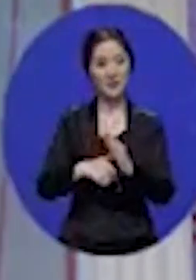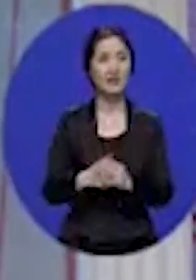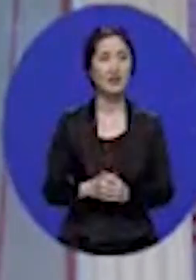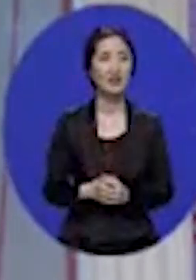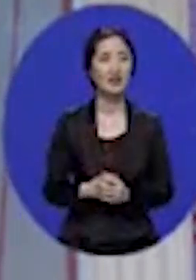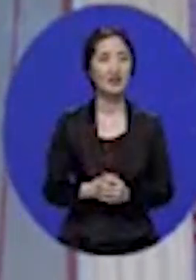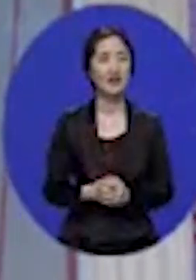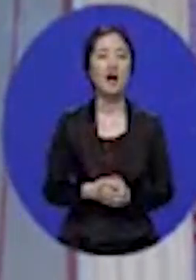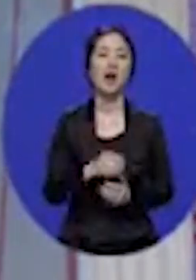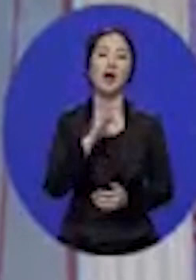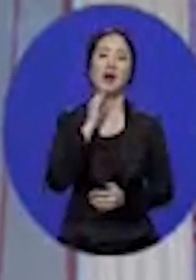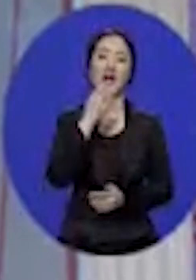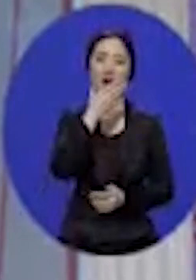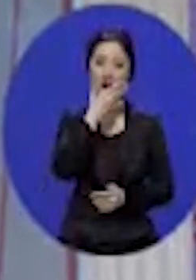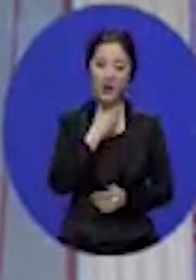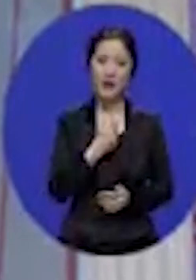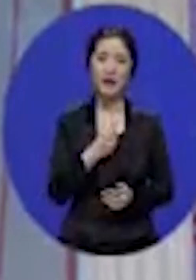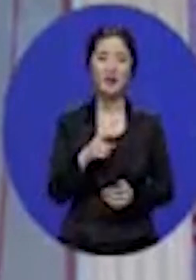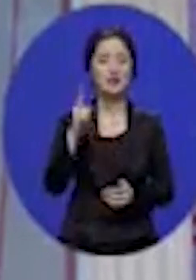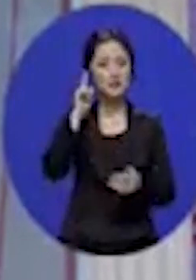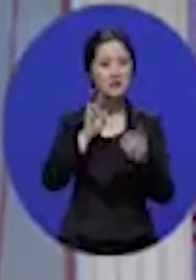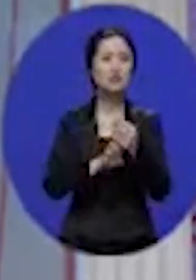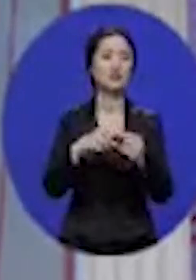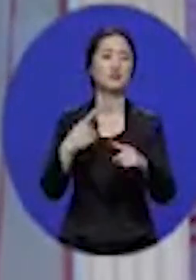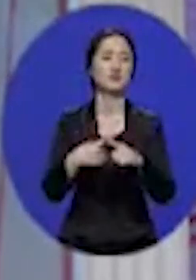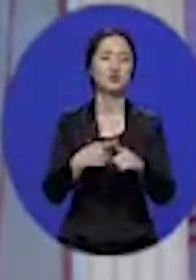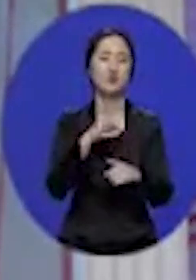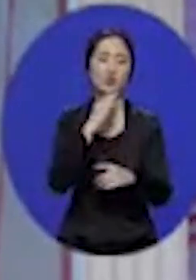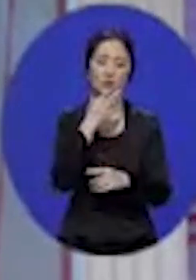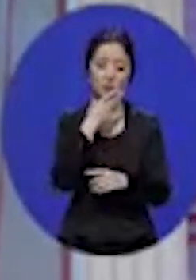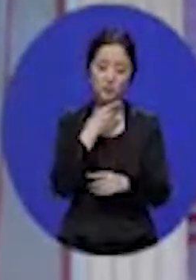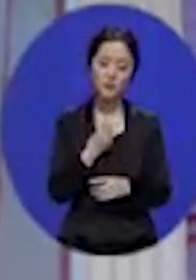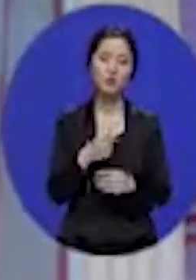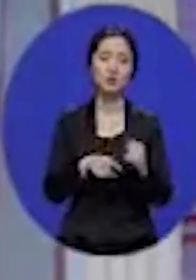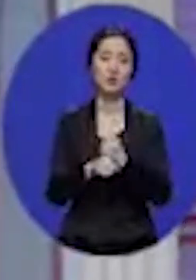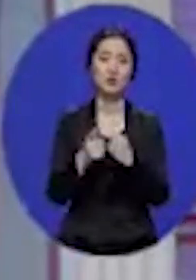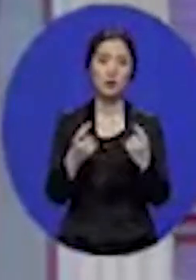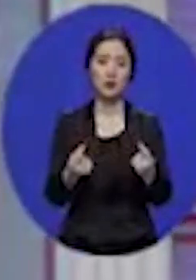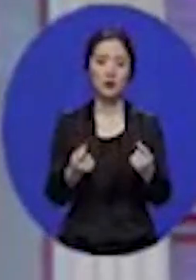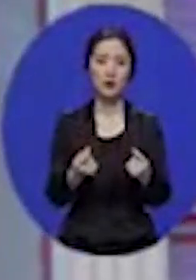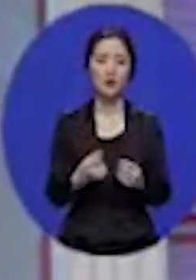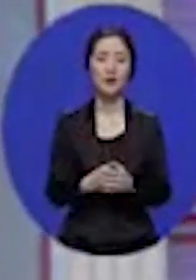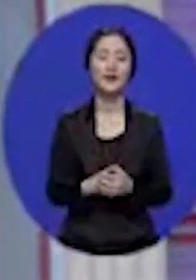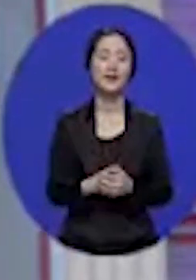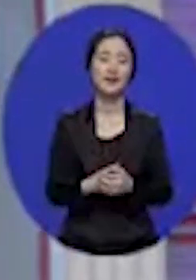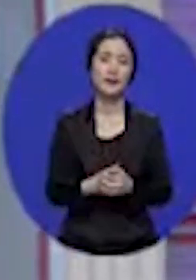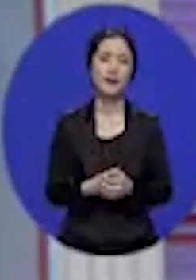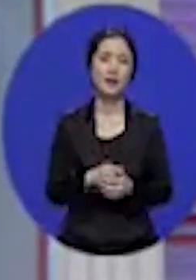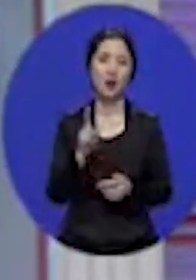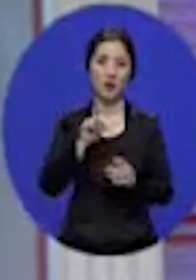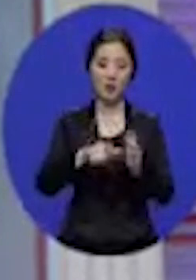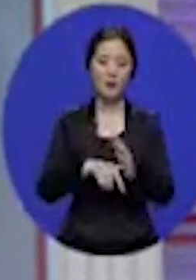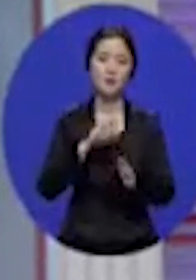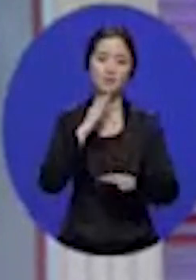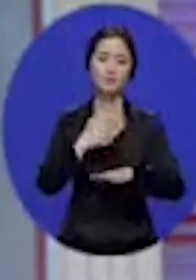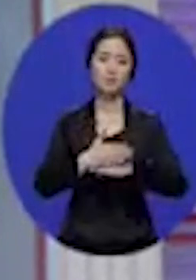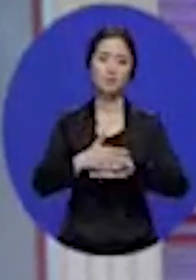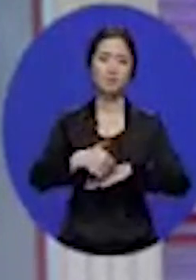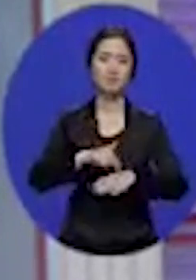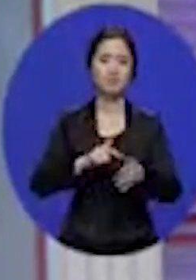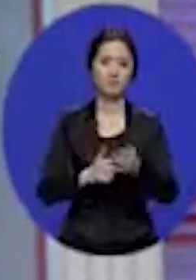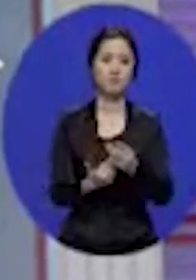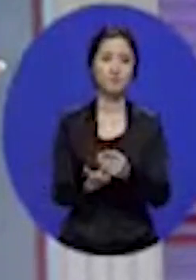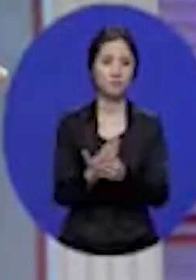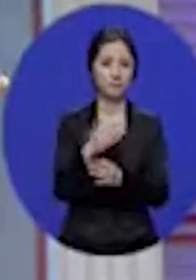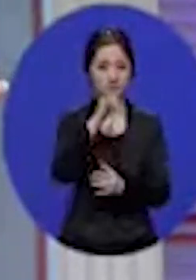이게 바로 행복이고, 이게 기적이고, 이게 축복이구나. 정말 이렇게 어떤 데 막 벅차올라요.